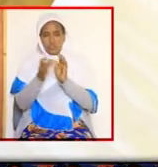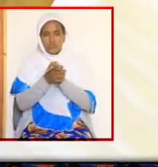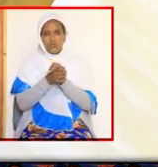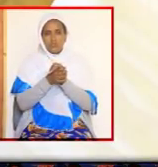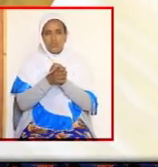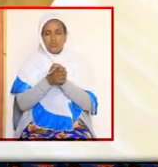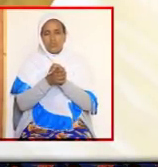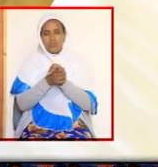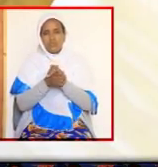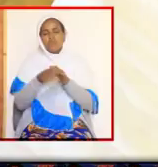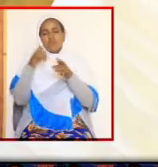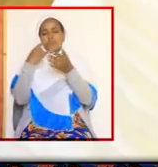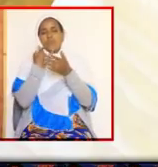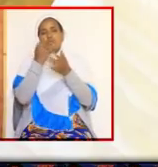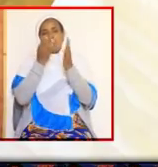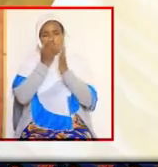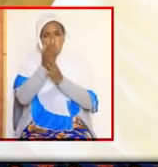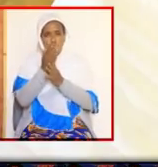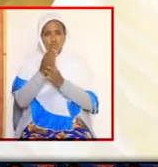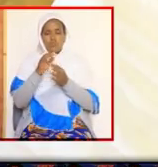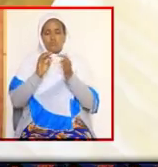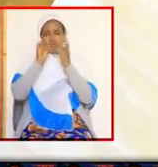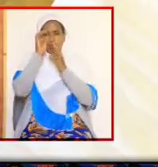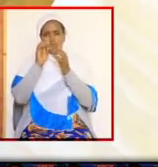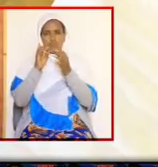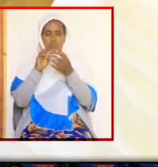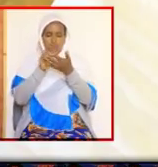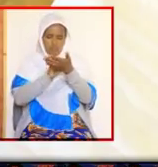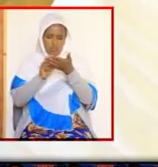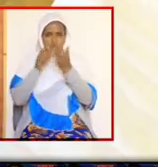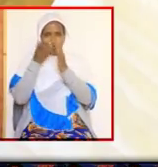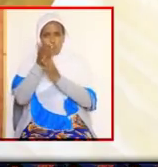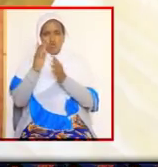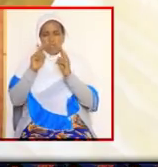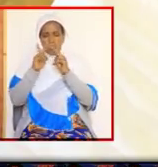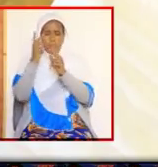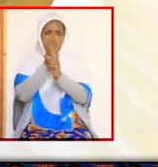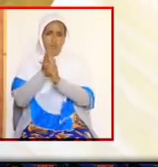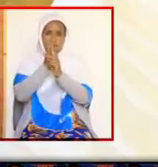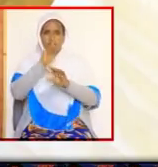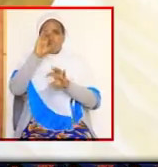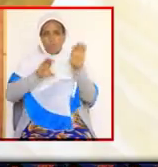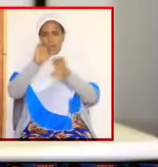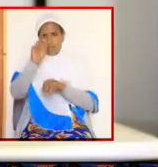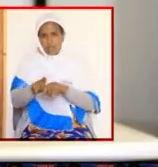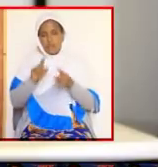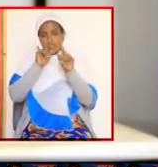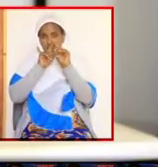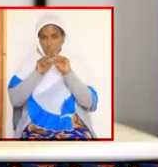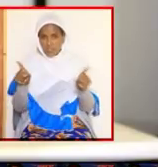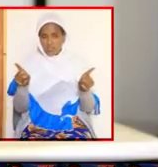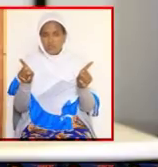ሆኖም ግን በላዩ በዜማው በኩል በድርሰቱ በኩል እጅግ ጥንቃቄ ልናደርግ ይገባል።